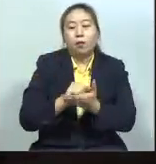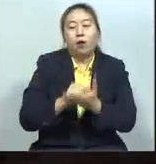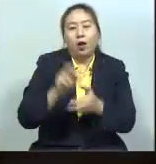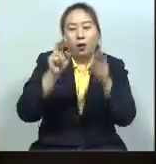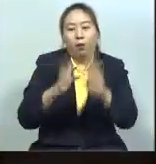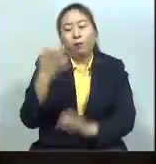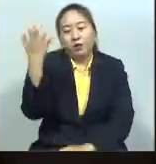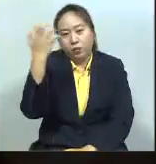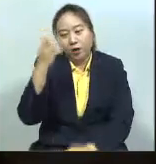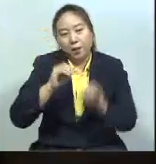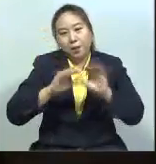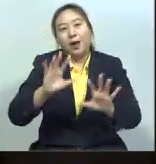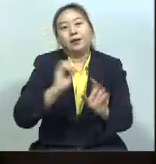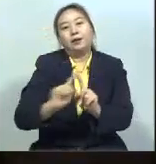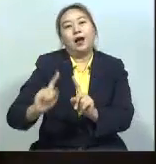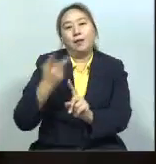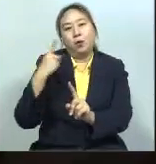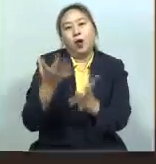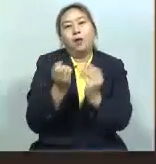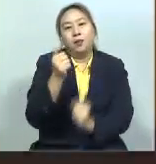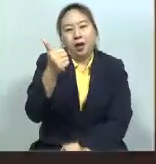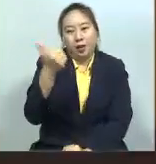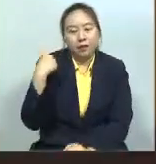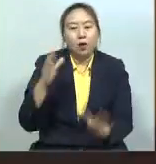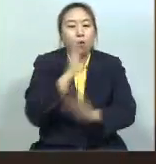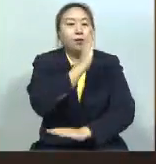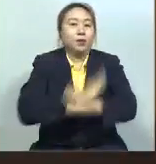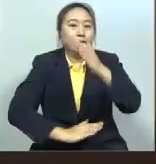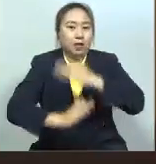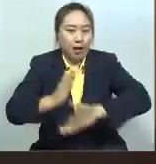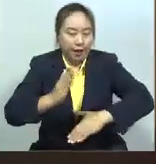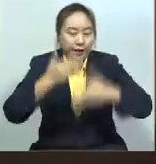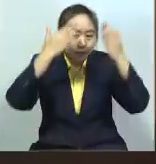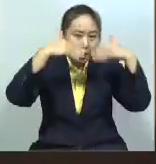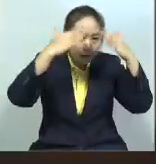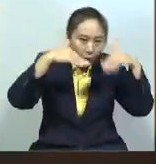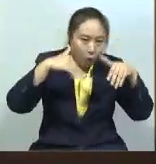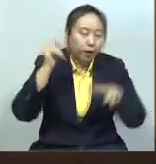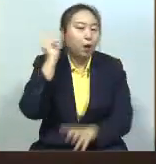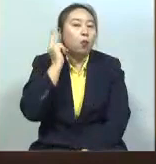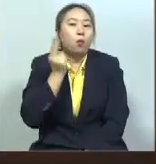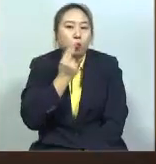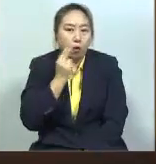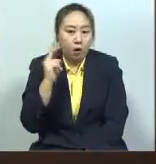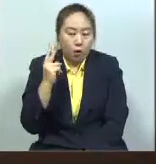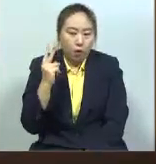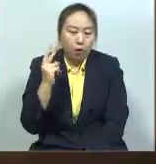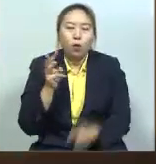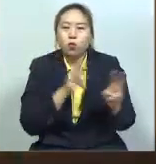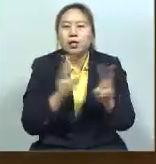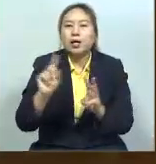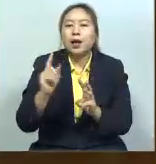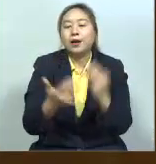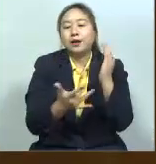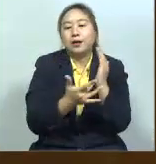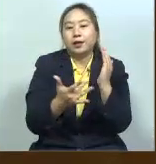ผ่านระบบดิจิทัลซึ่งครอบคลุมกลุ่มคนพิการทั้งทางสายตาและการได้ยินด้วยการใช้เทคโนโ